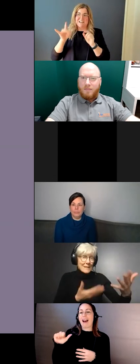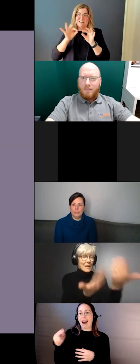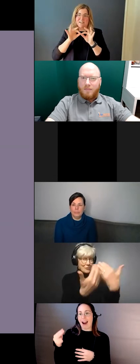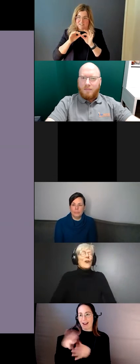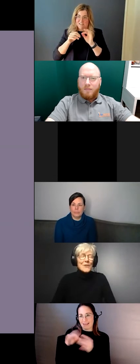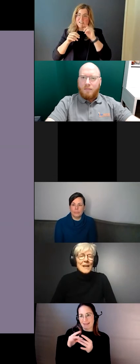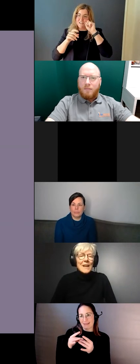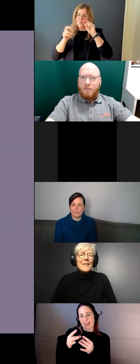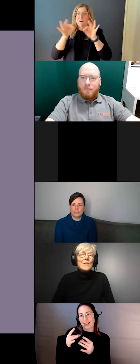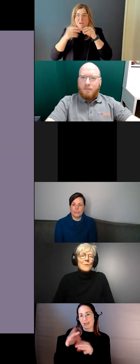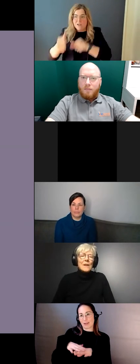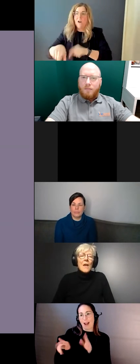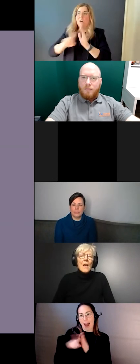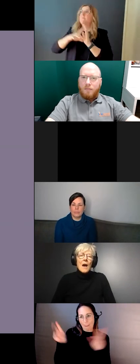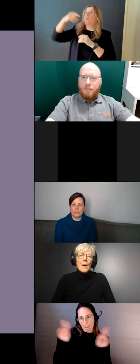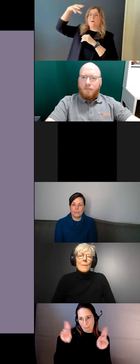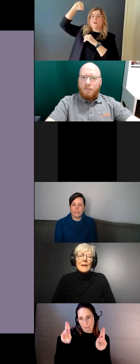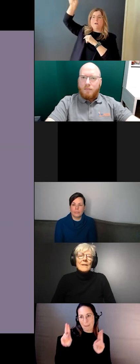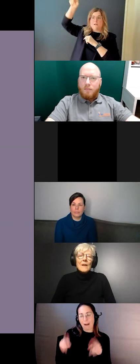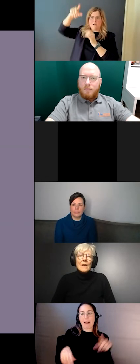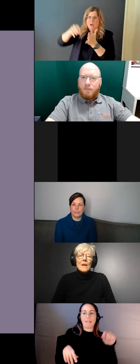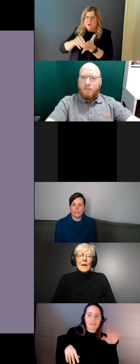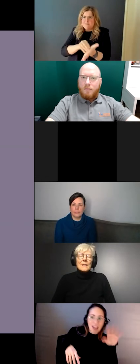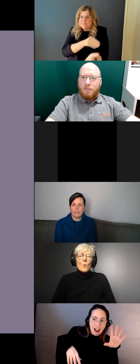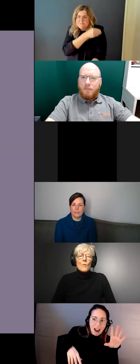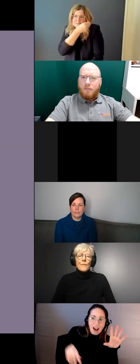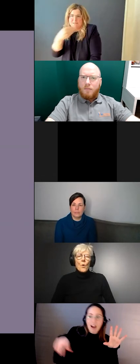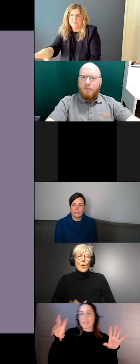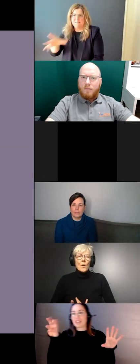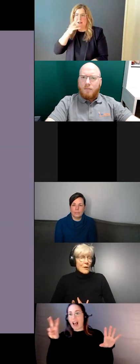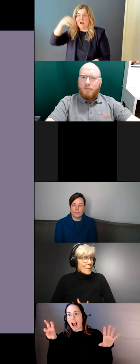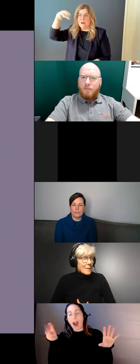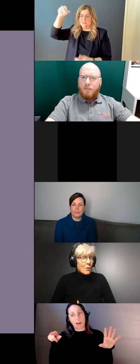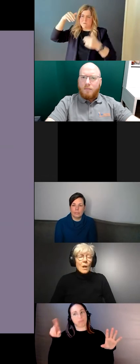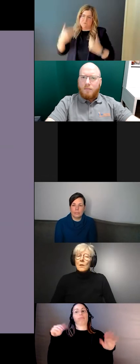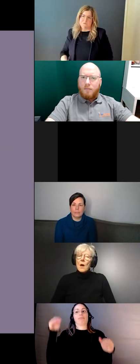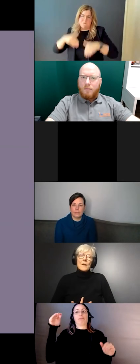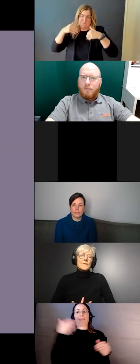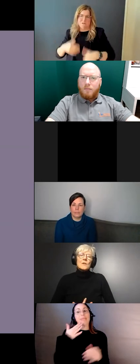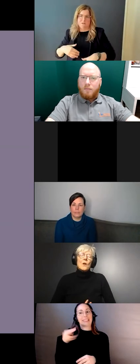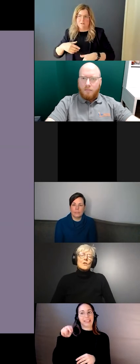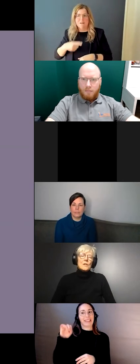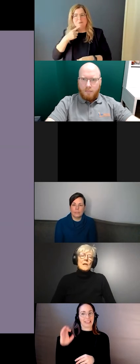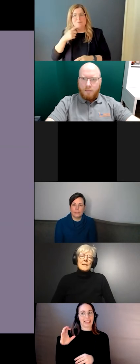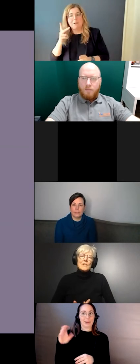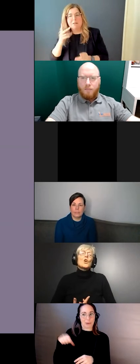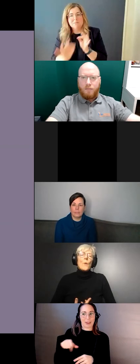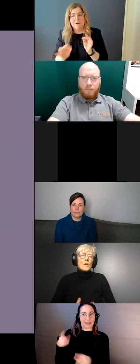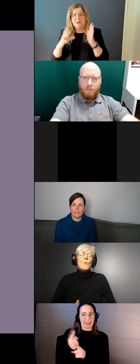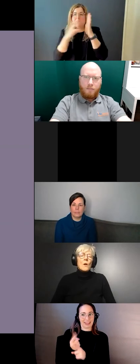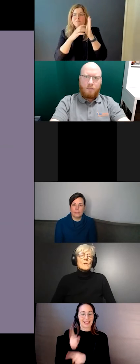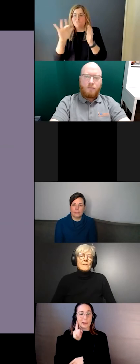600 versus 25. Oui, merci Nick. Et donc, pour les sourds, beaucoup de